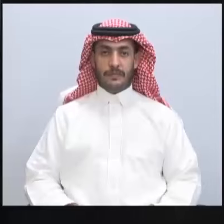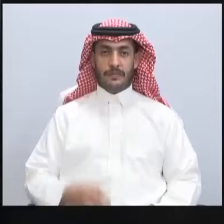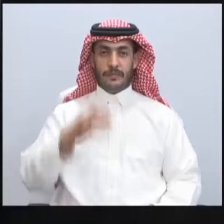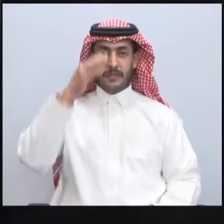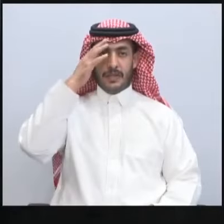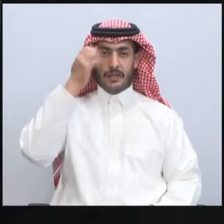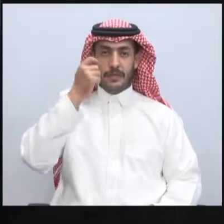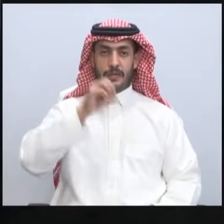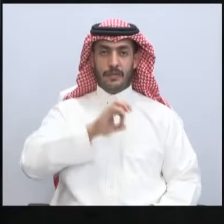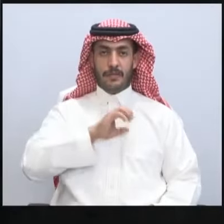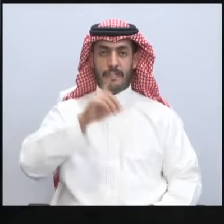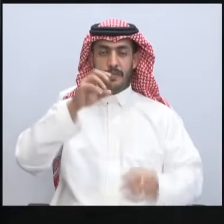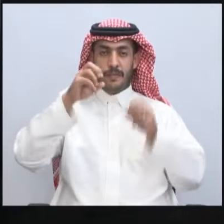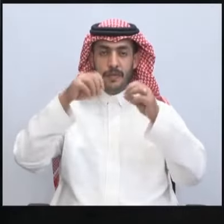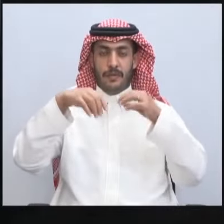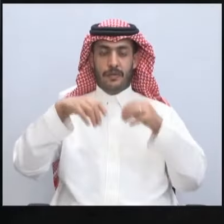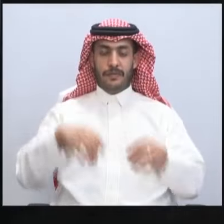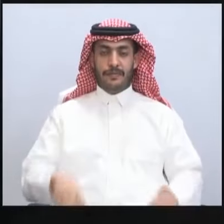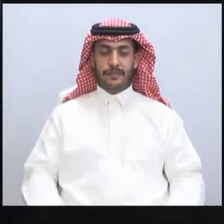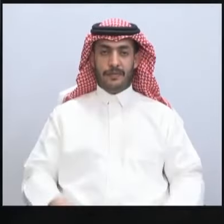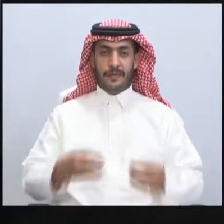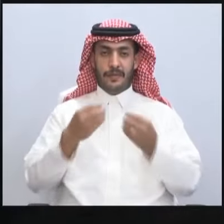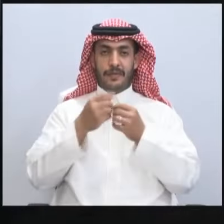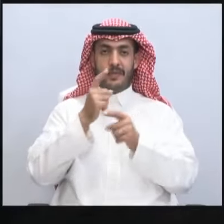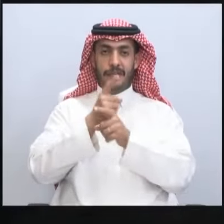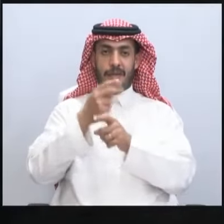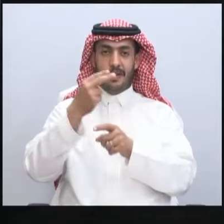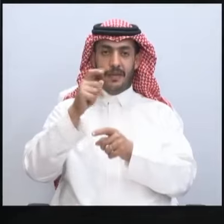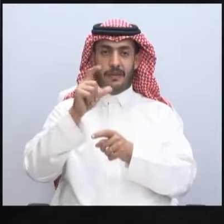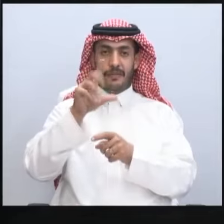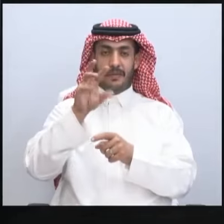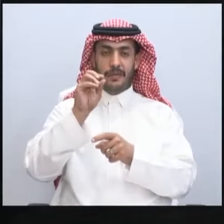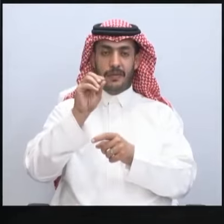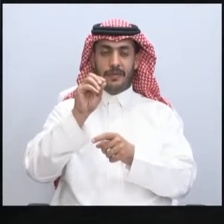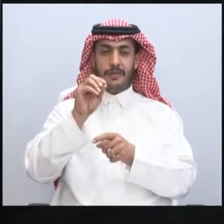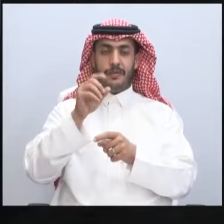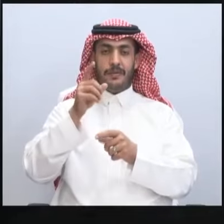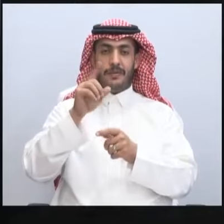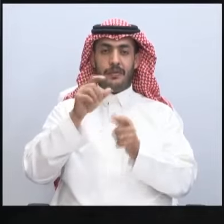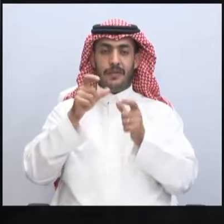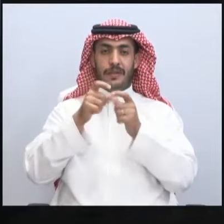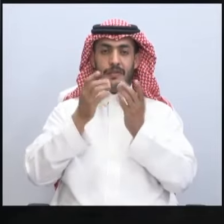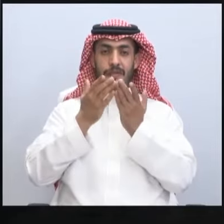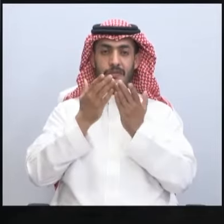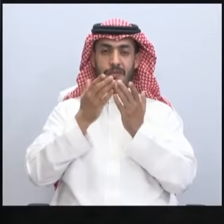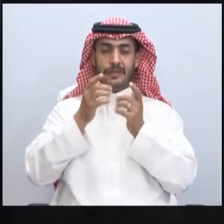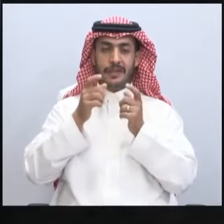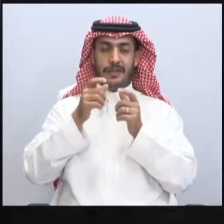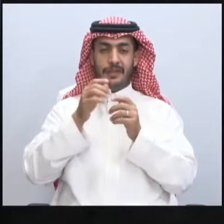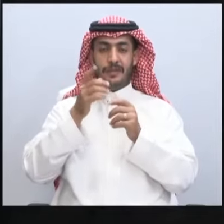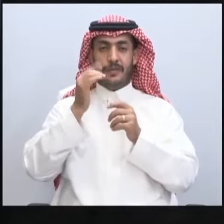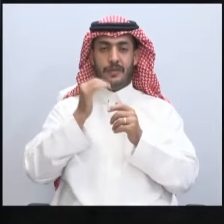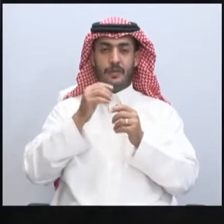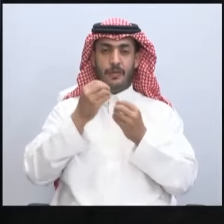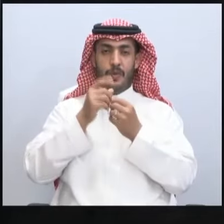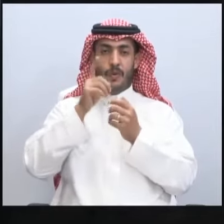السلام عليكم ورحمه الله وبركاته معكم استاذ عبد الله عنزي معلم الدراسات الاجتماعيه وعلى لغه اشاره الاستاذ